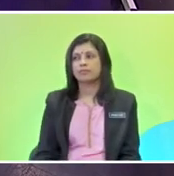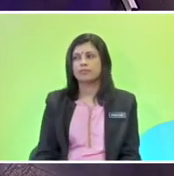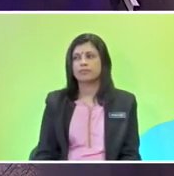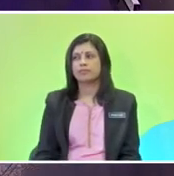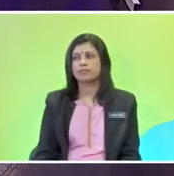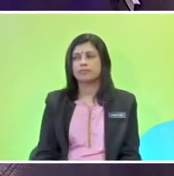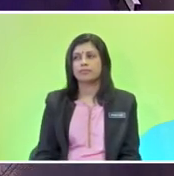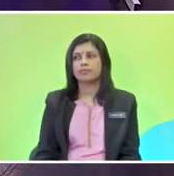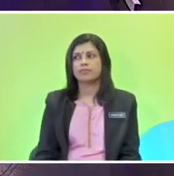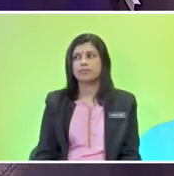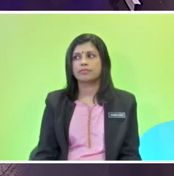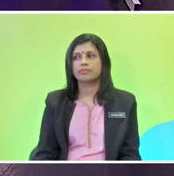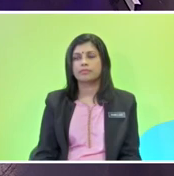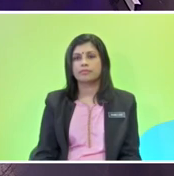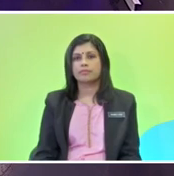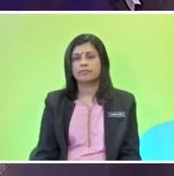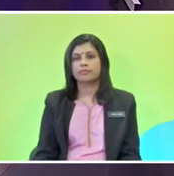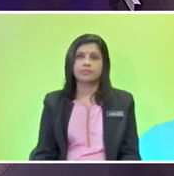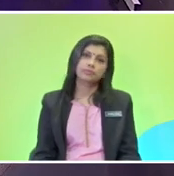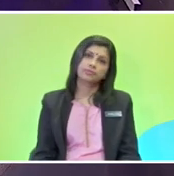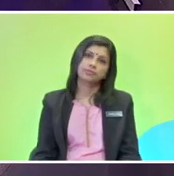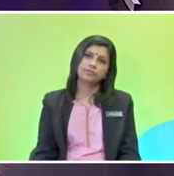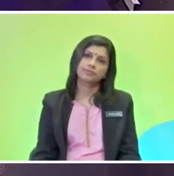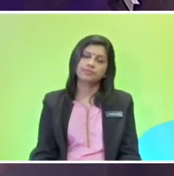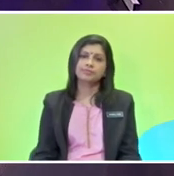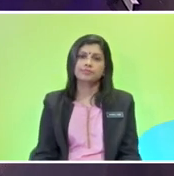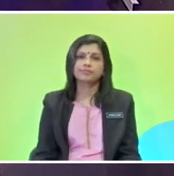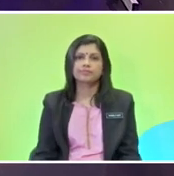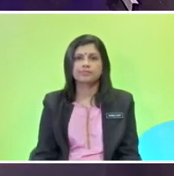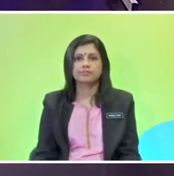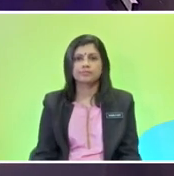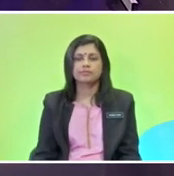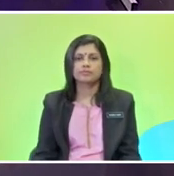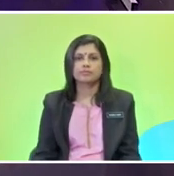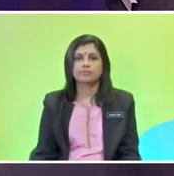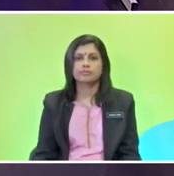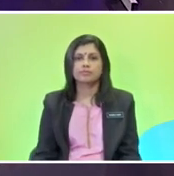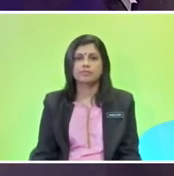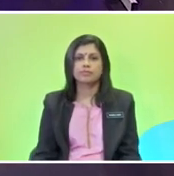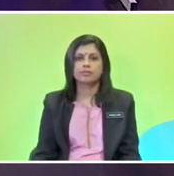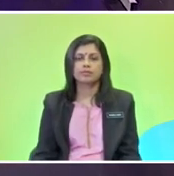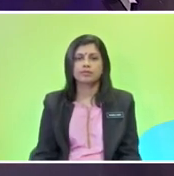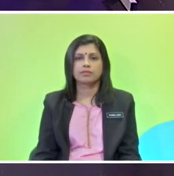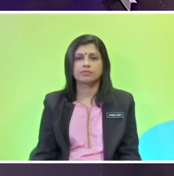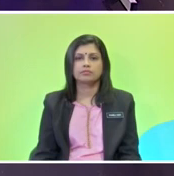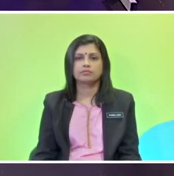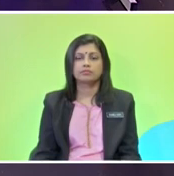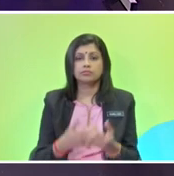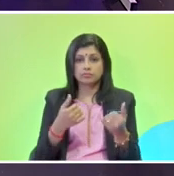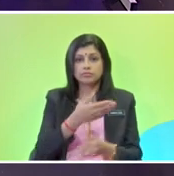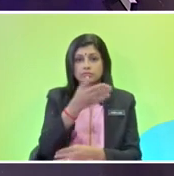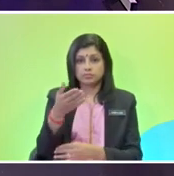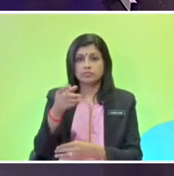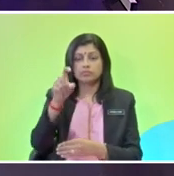Okey. Cikgu tulis, kali ini kita buat masih lagi dari kiri ke kanan. Cuma